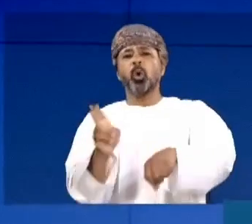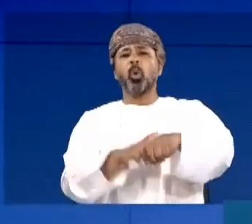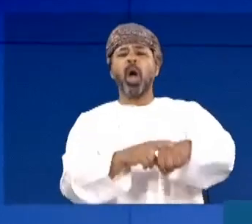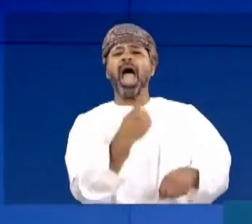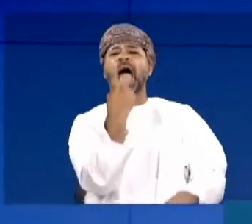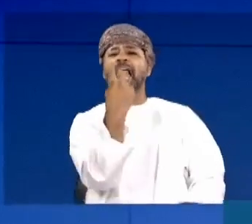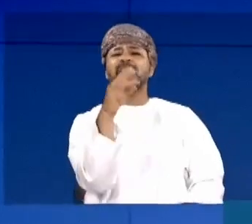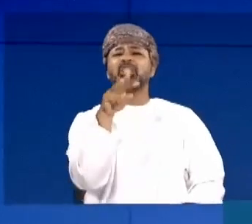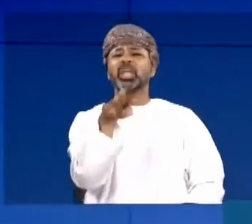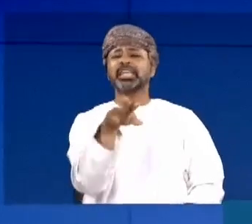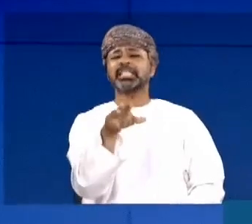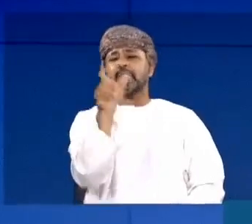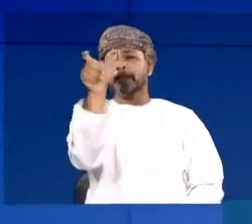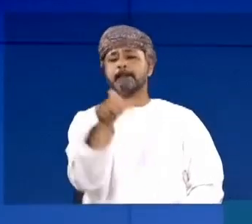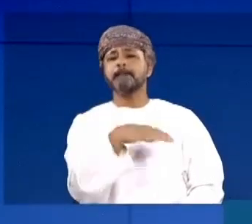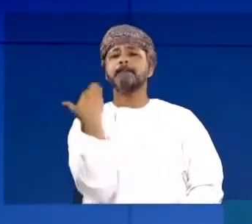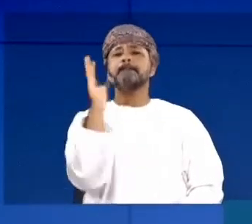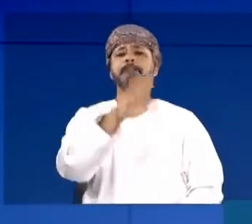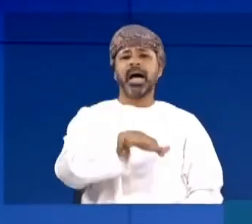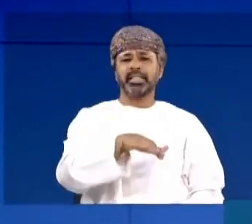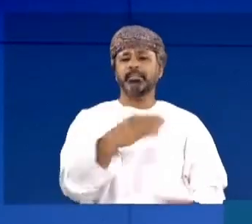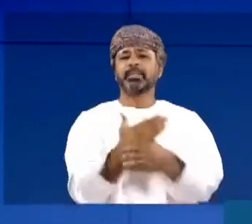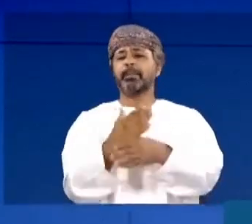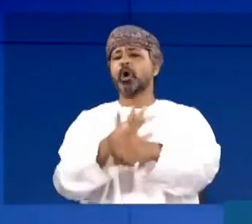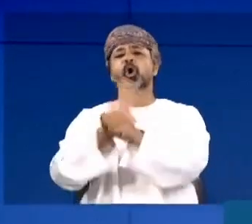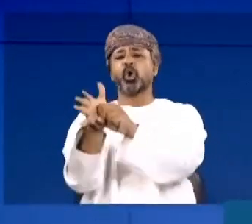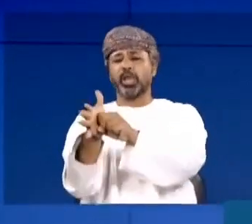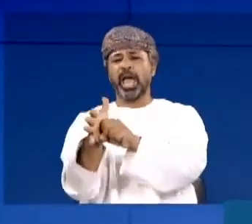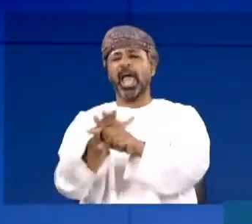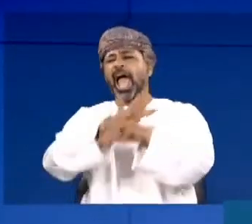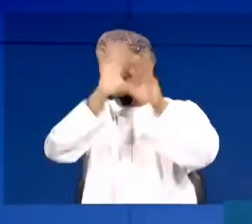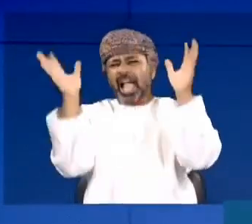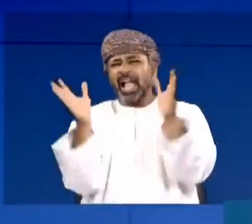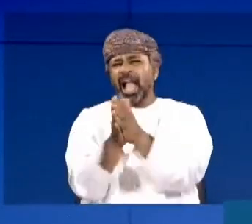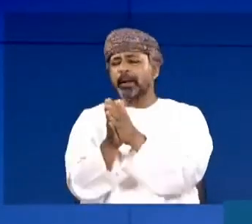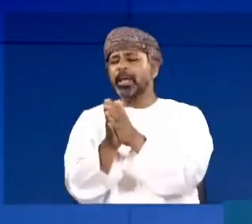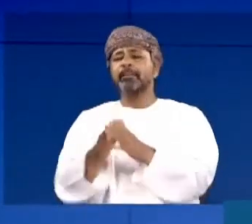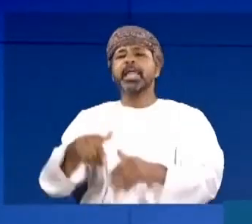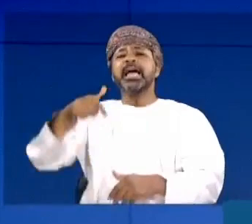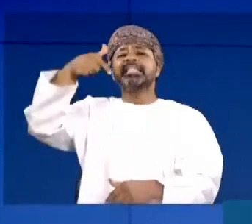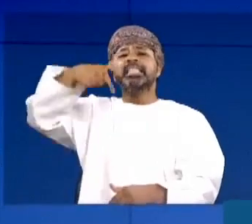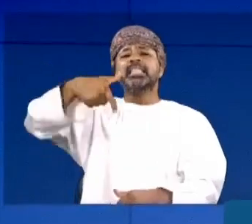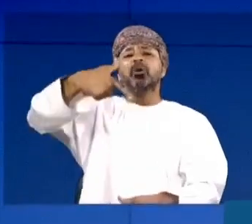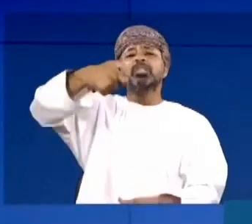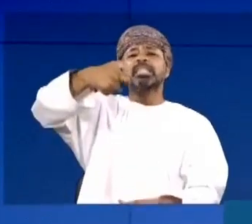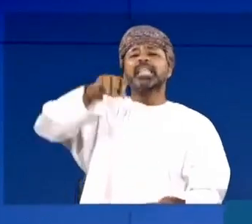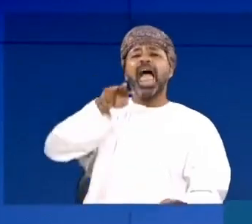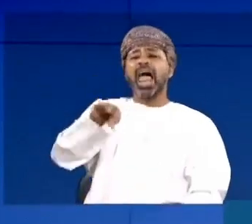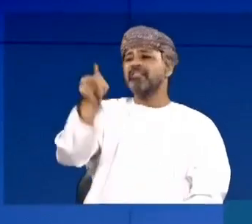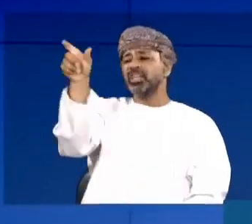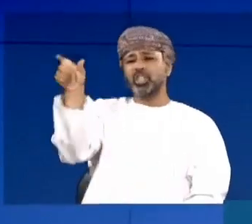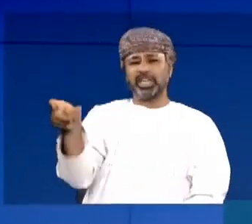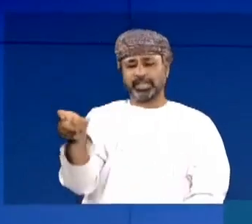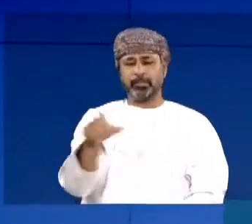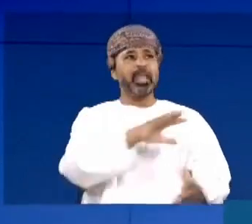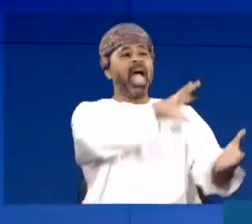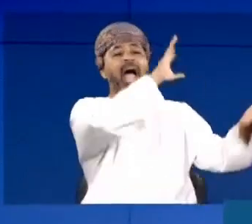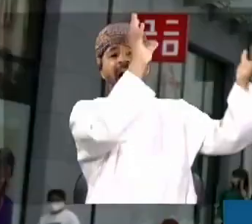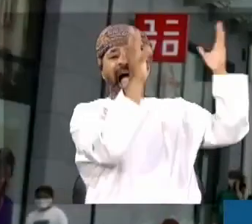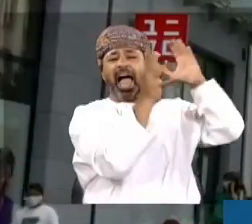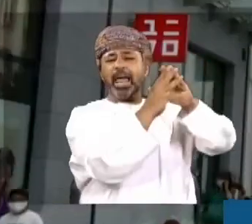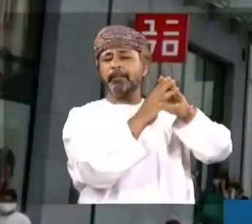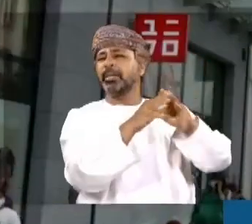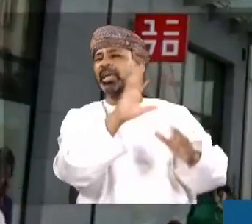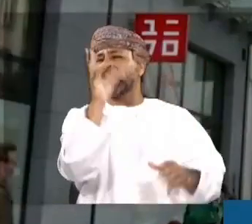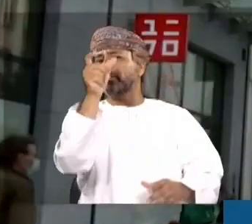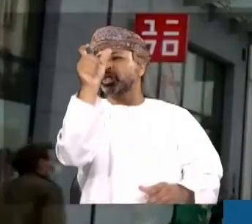1000 حالة وفاة بالفيروس، لتبلغ حصيلة الوفيات أكثر من 66 ألف حالة. عالميا، تجاوز إجمالي